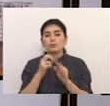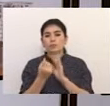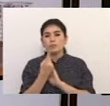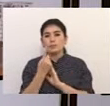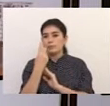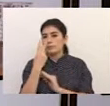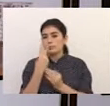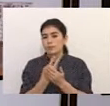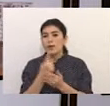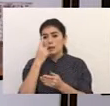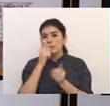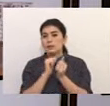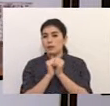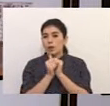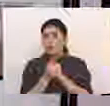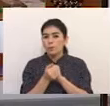keltiradi. Eslab qoling.